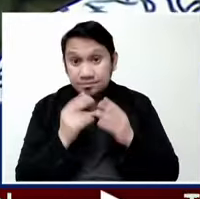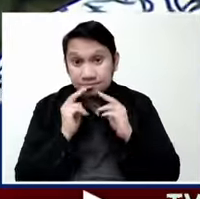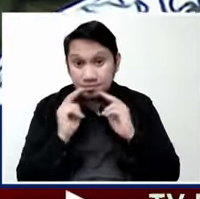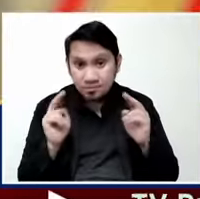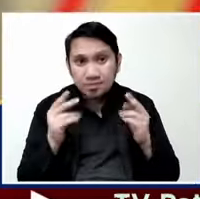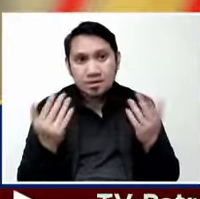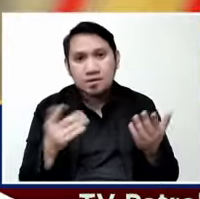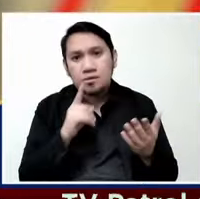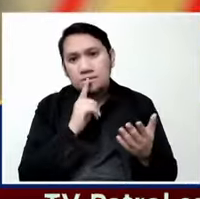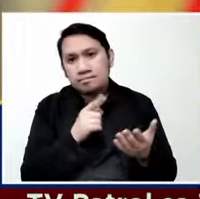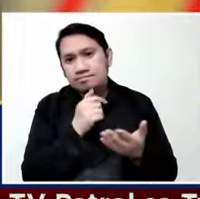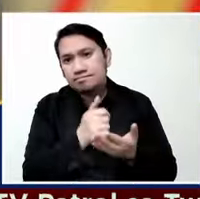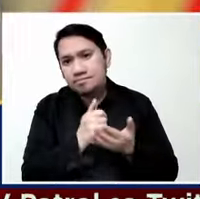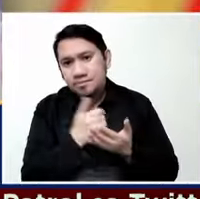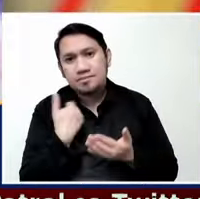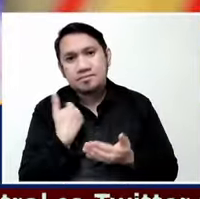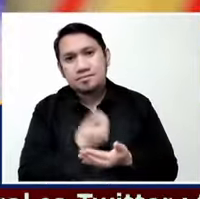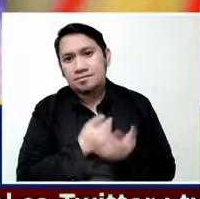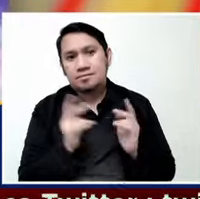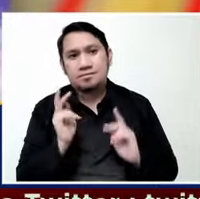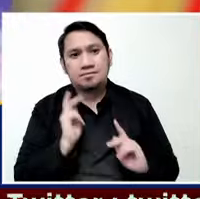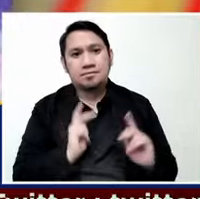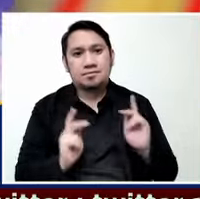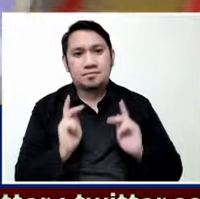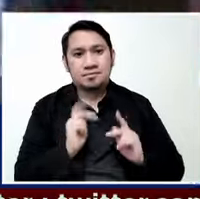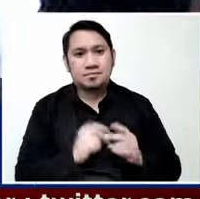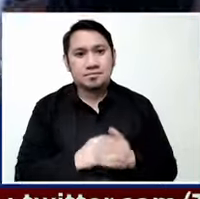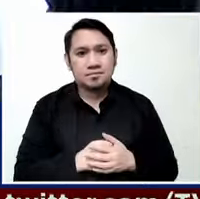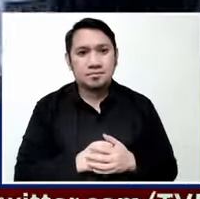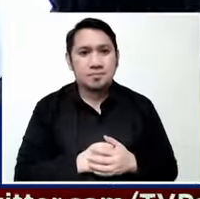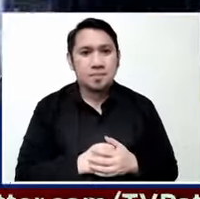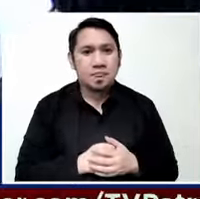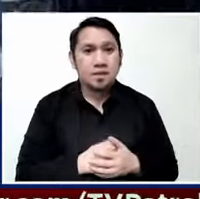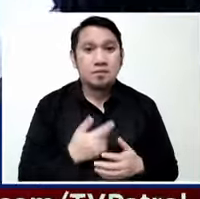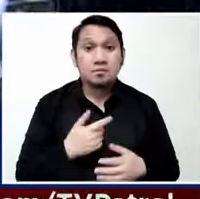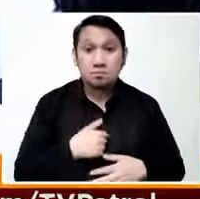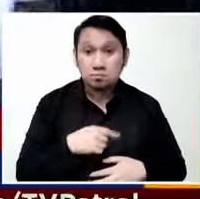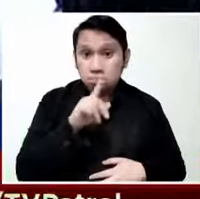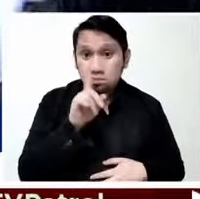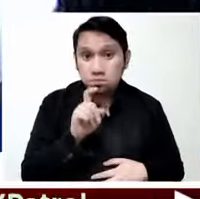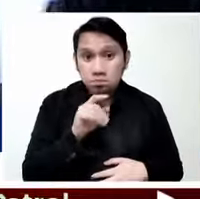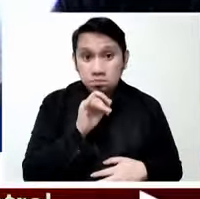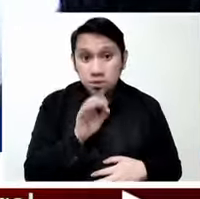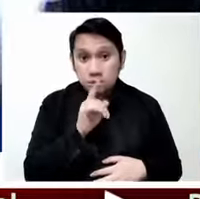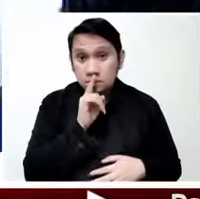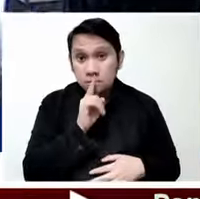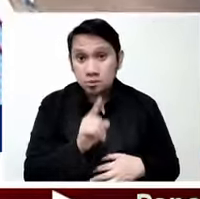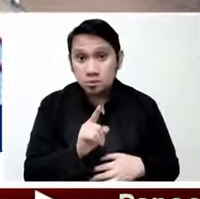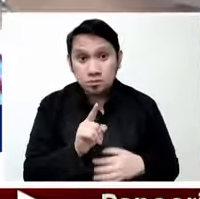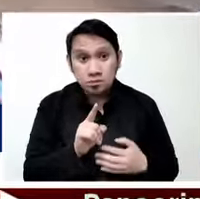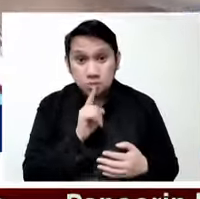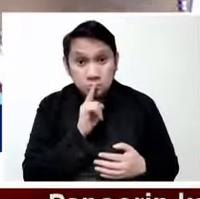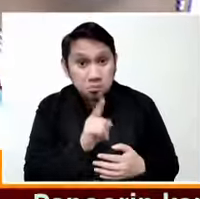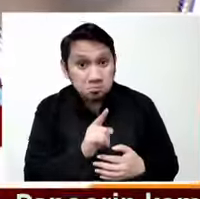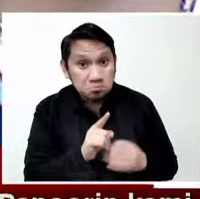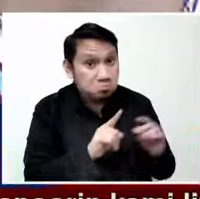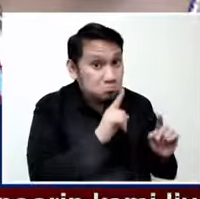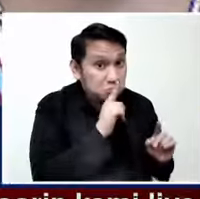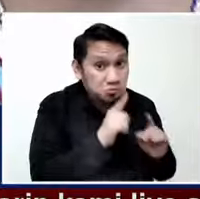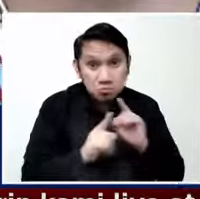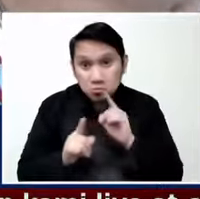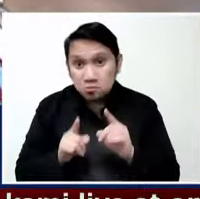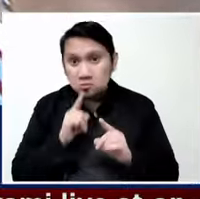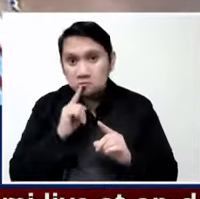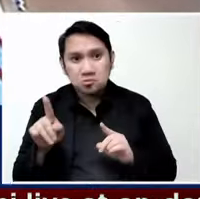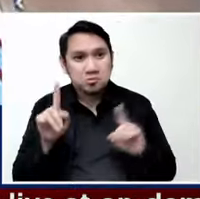really helped us sa performance. Nung una po, nagtatanong pa po kami kung totoo po ba yan. Baka hindi yan totoo yung nasa...